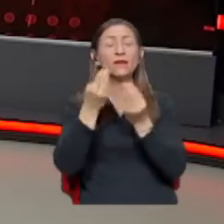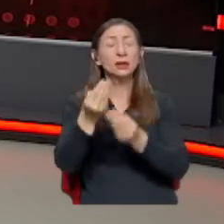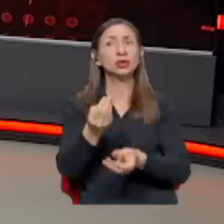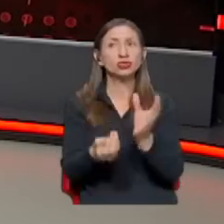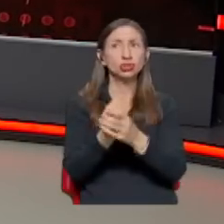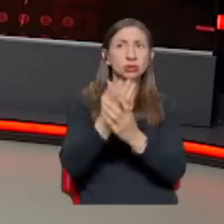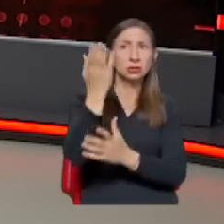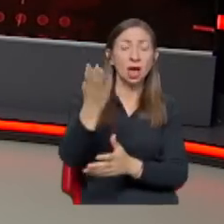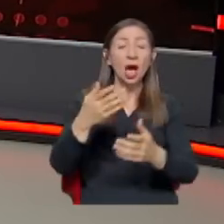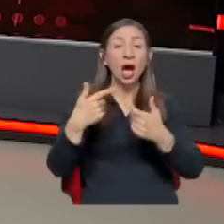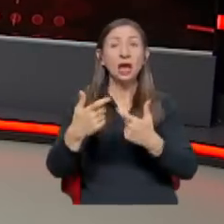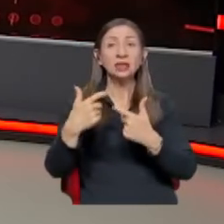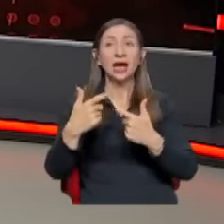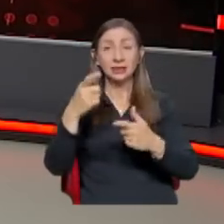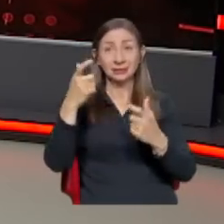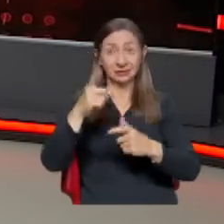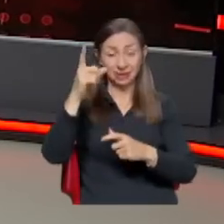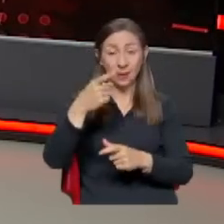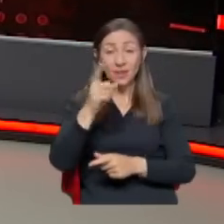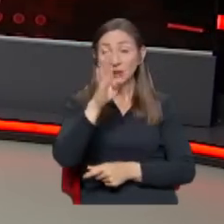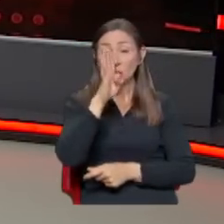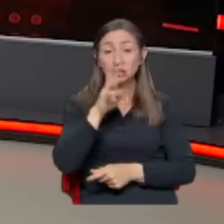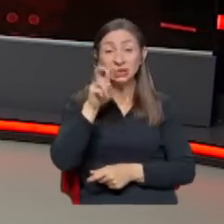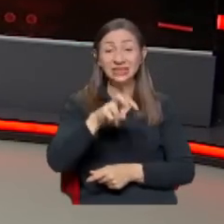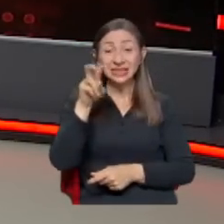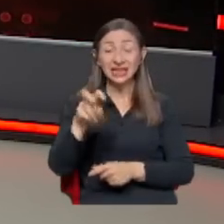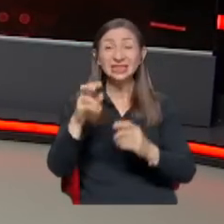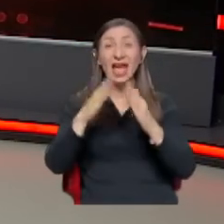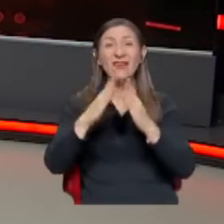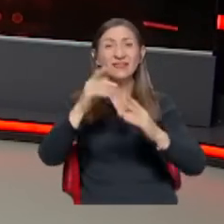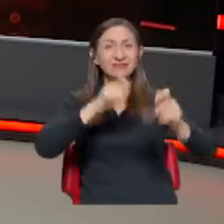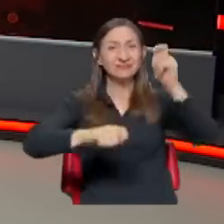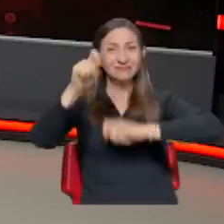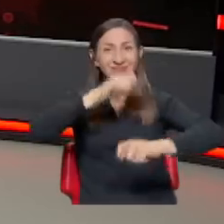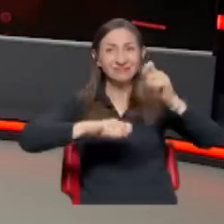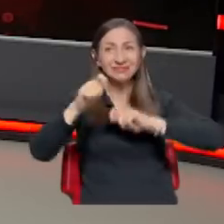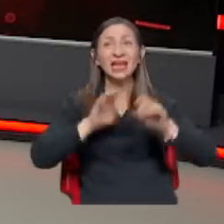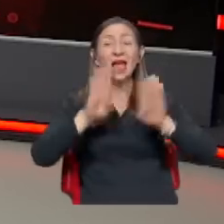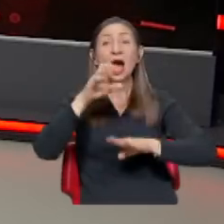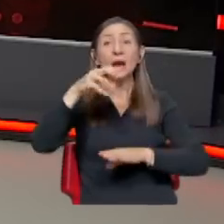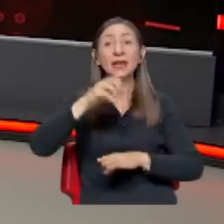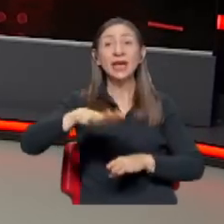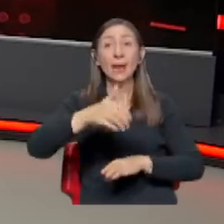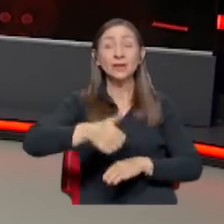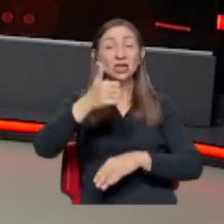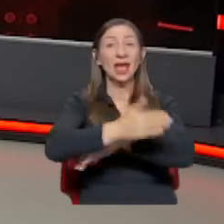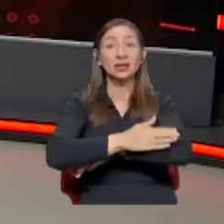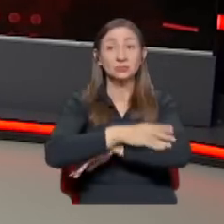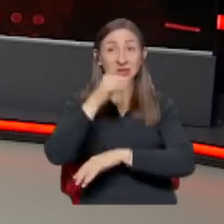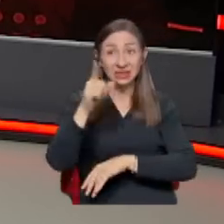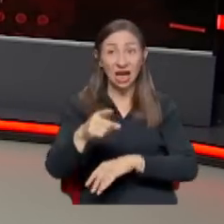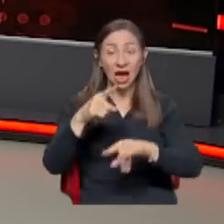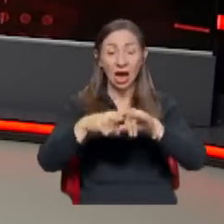ortaya çıktı. Hatay Antakya'daki 1488 konutluk ihaleyi AK Parti Genel Başkan